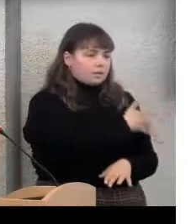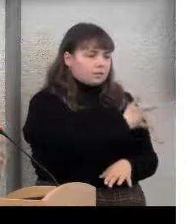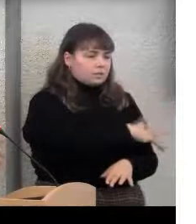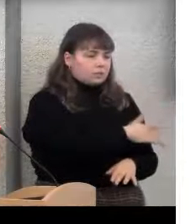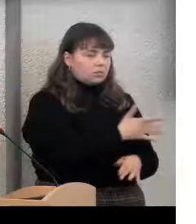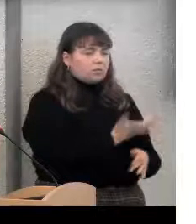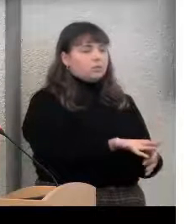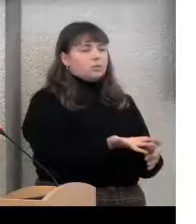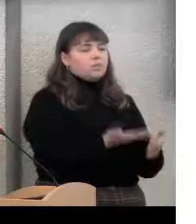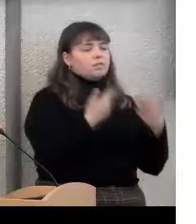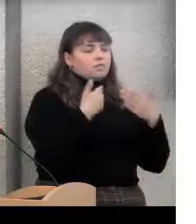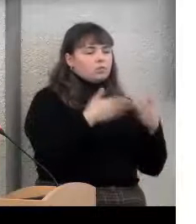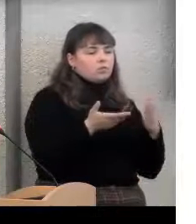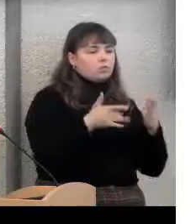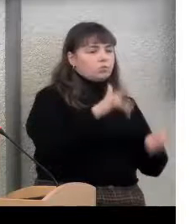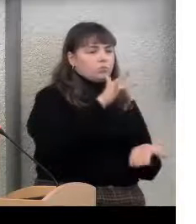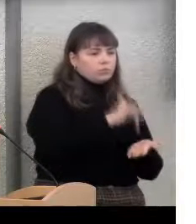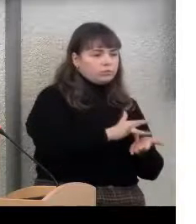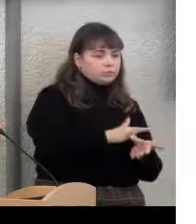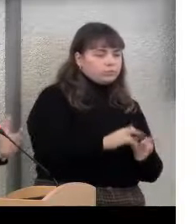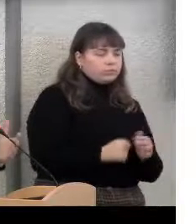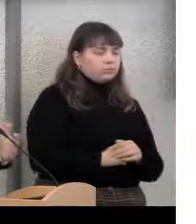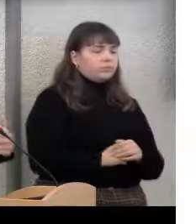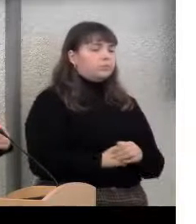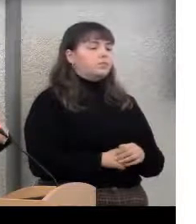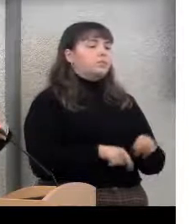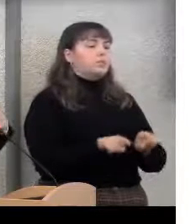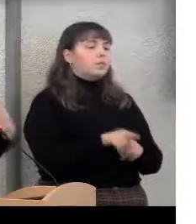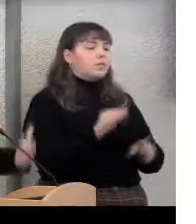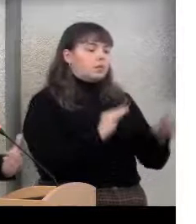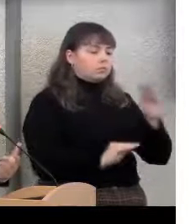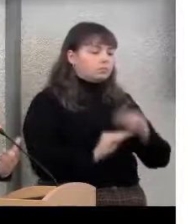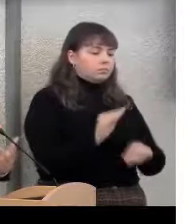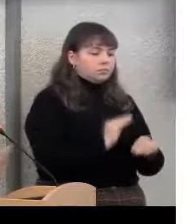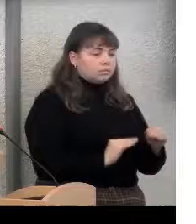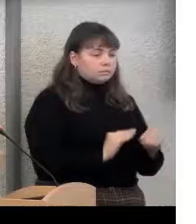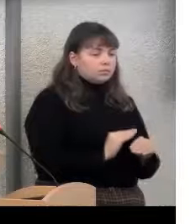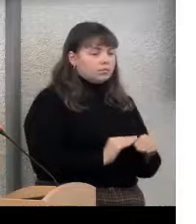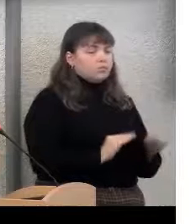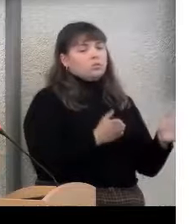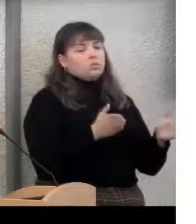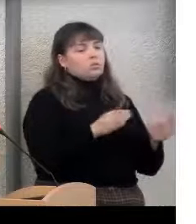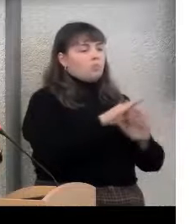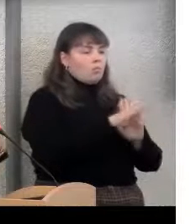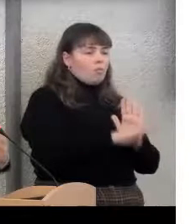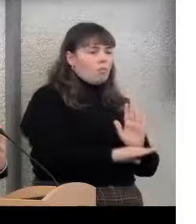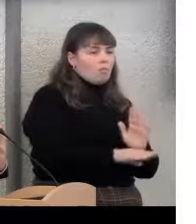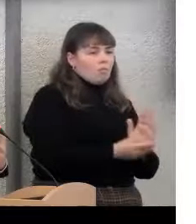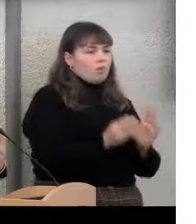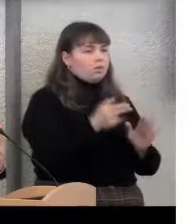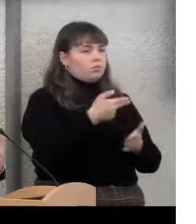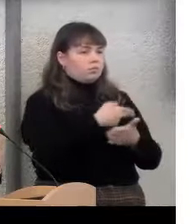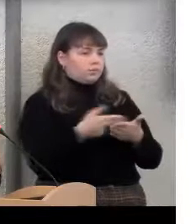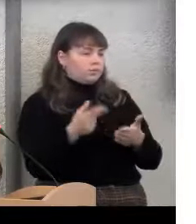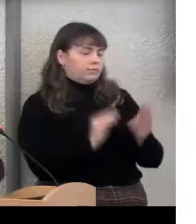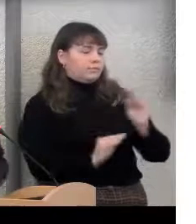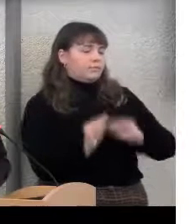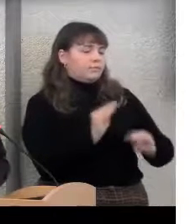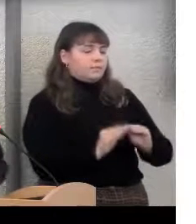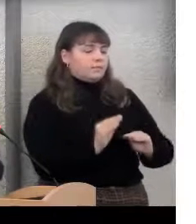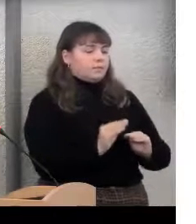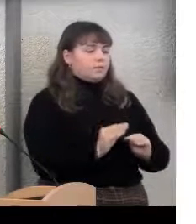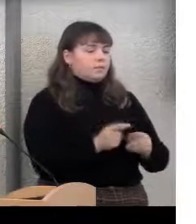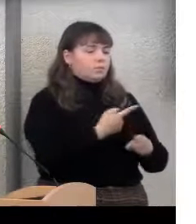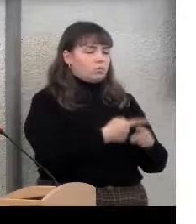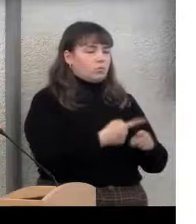paslaugas atviros prieigos centruose, bei kurti priekseravimo programas startuoliams. Su toliausiamis priemonėmis